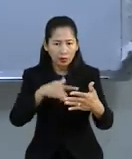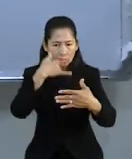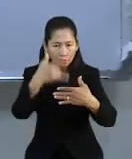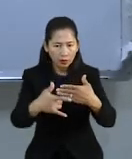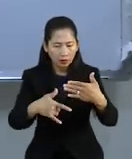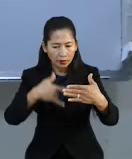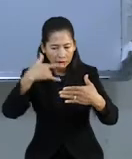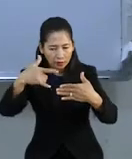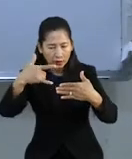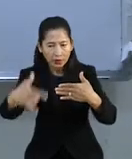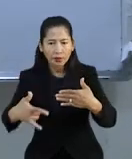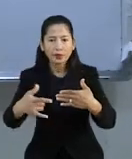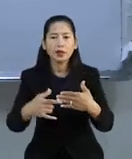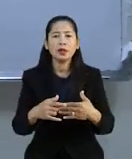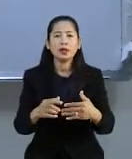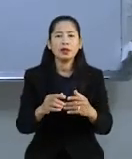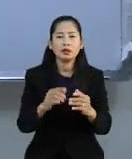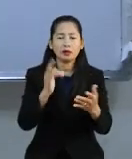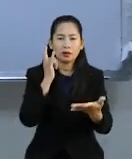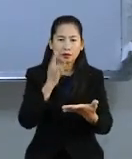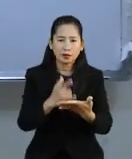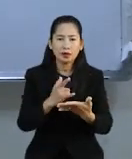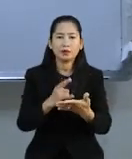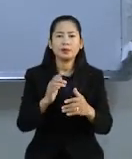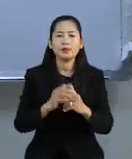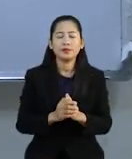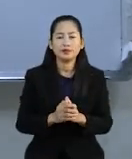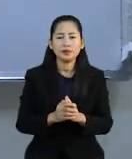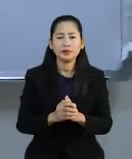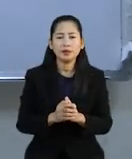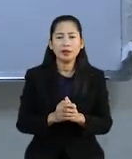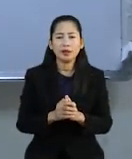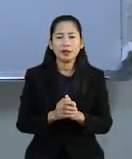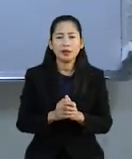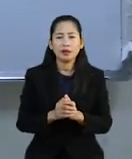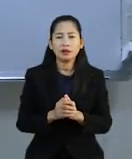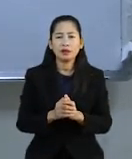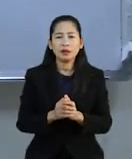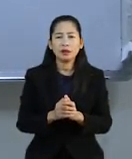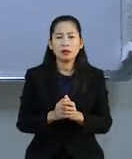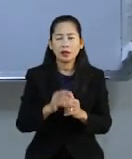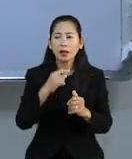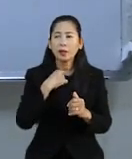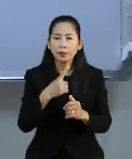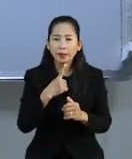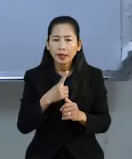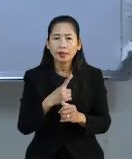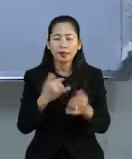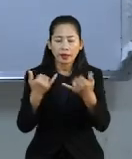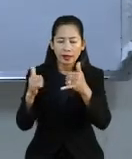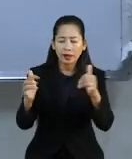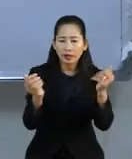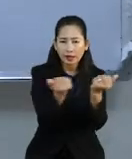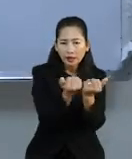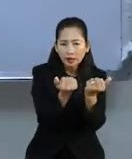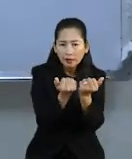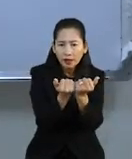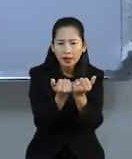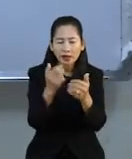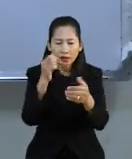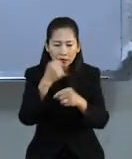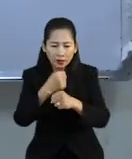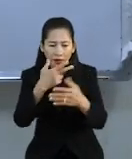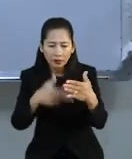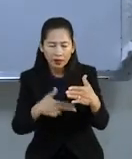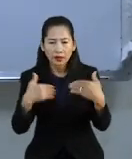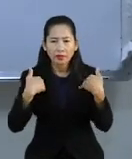môn. Bình tọc một tiết. Chà anh mình hát tì bình chọc nè con á. Chà. Chẳng con thử. Ở cà nà điệp rộp ẩm bì ca lên đập bái. Người có ca thừa với